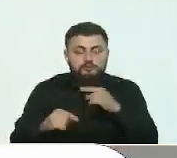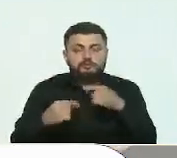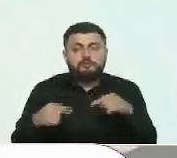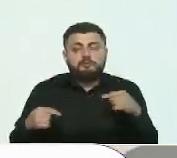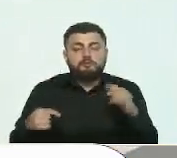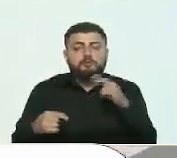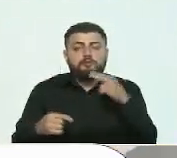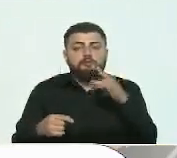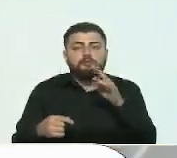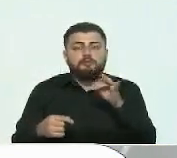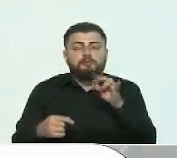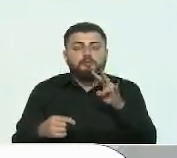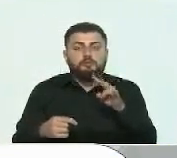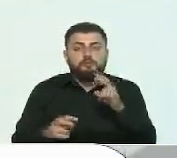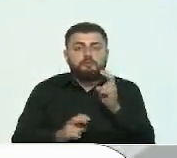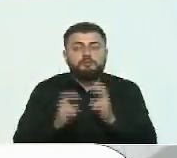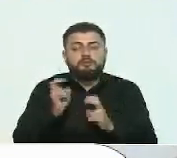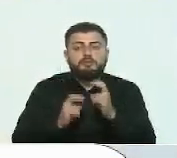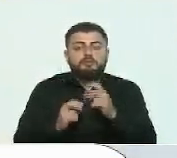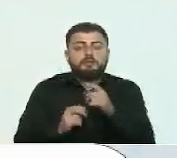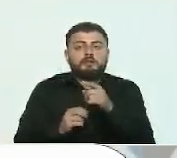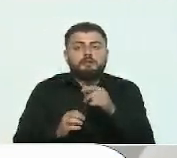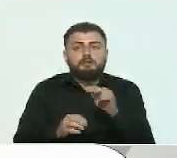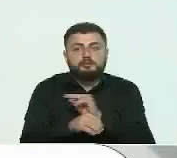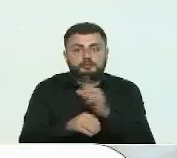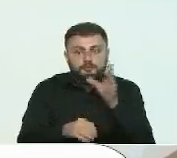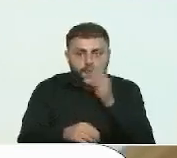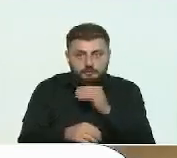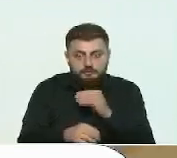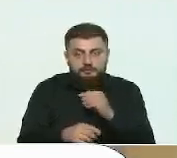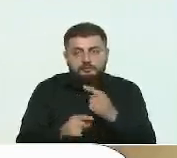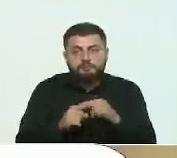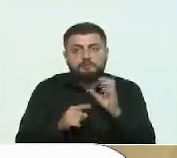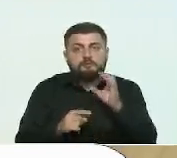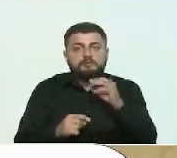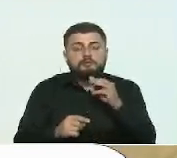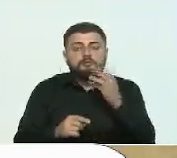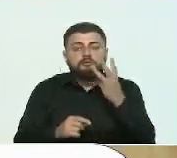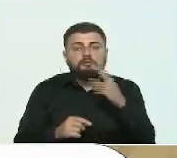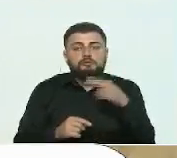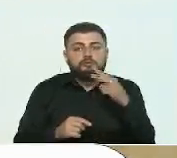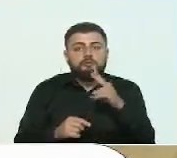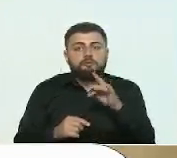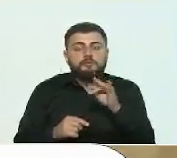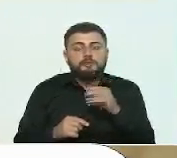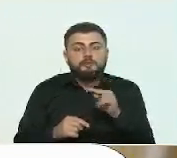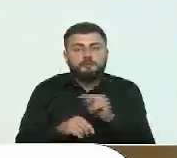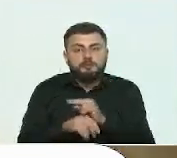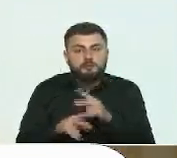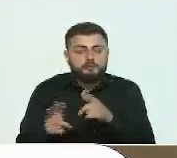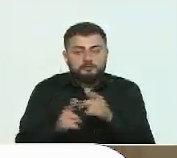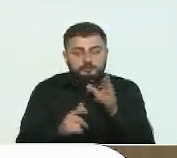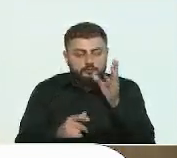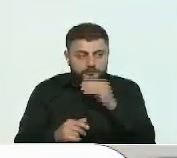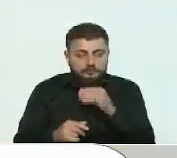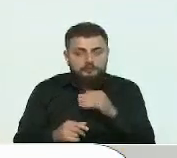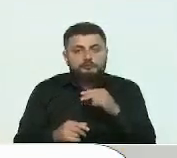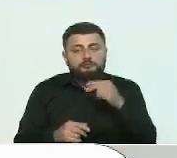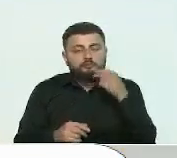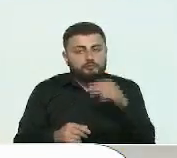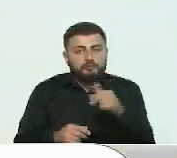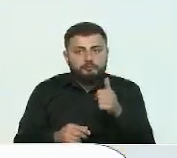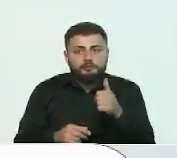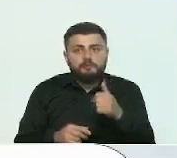deyək, dron istehsal burada edə bilirlər, həmən o üstü printerlərin vasitəsi ilə. Yəni, çox mükəmməl bir